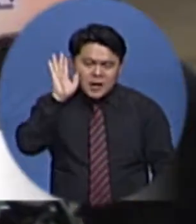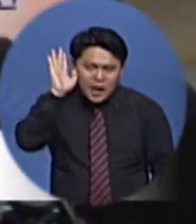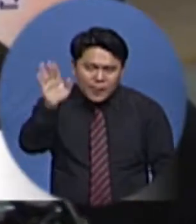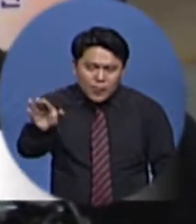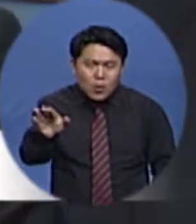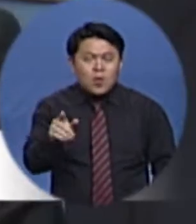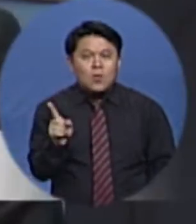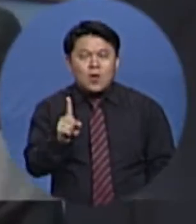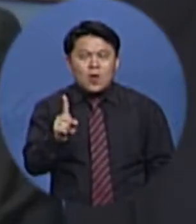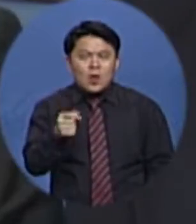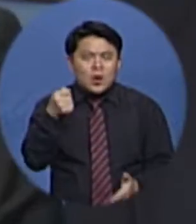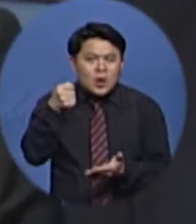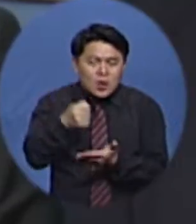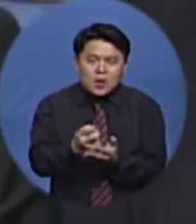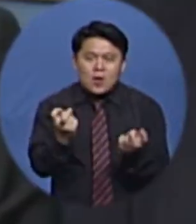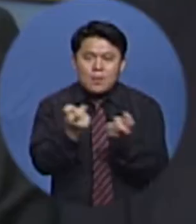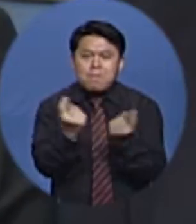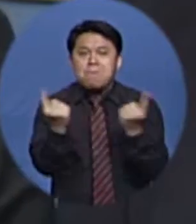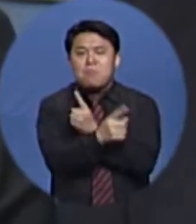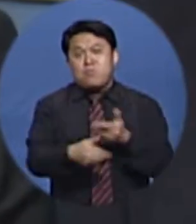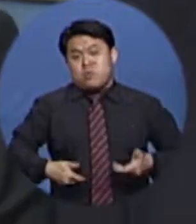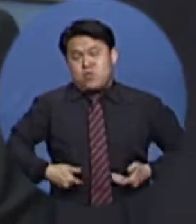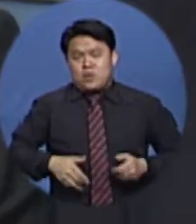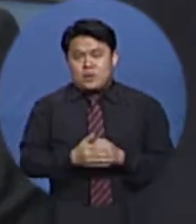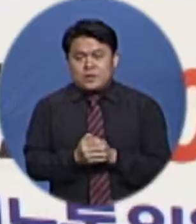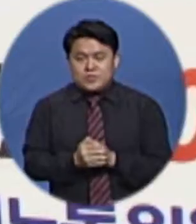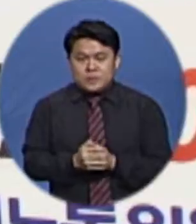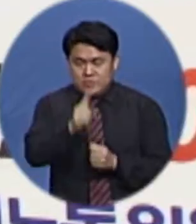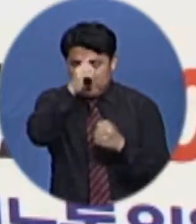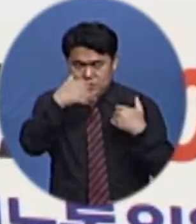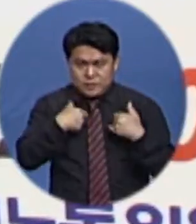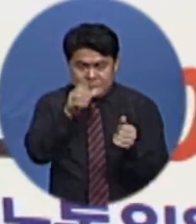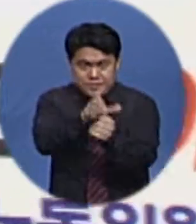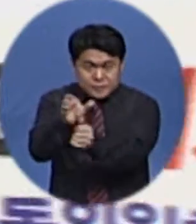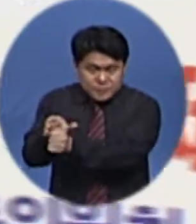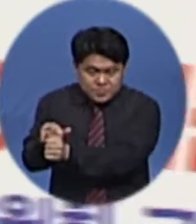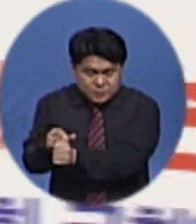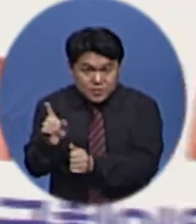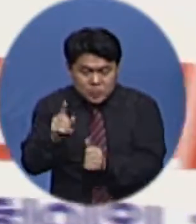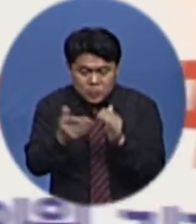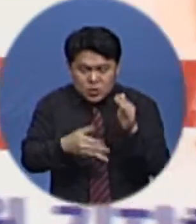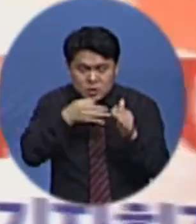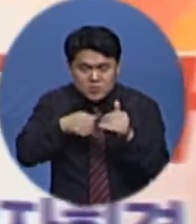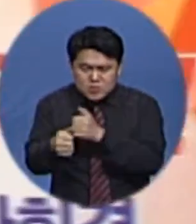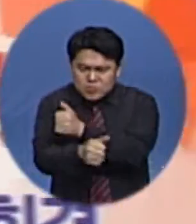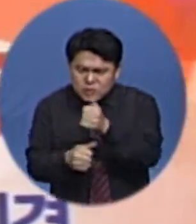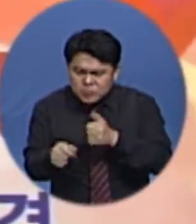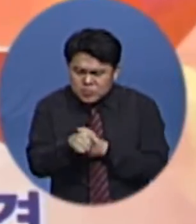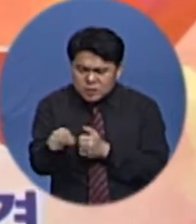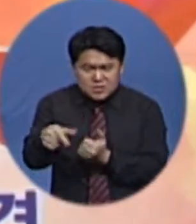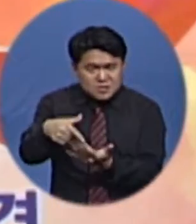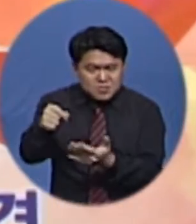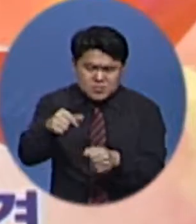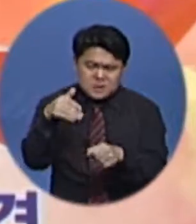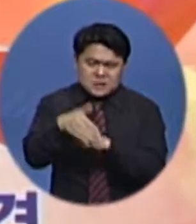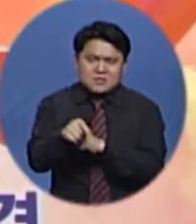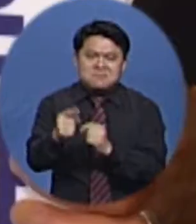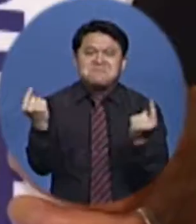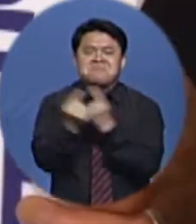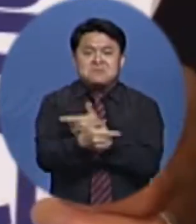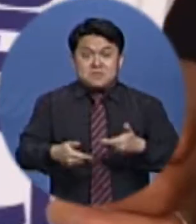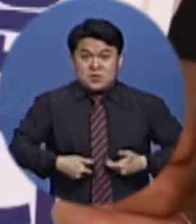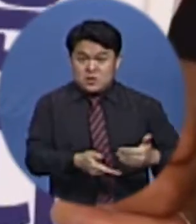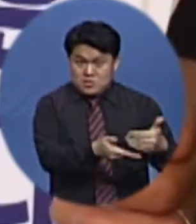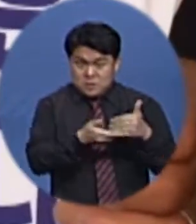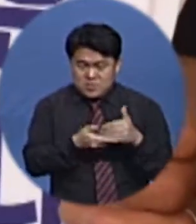필요하다는 목소리도 나왔습니다. 정부가 위촉하는 최저임금위원회 공익위원 구성 방식을 바꿔야 한다는